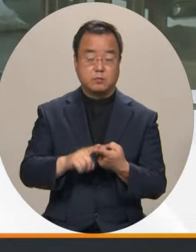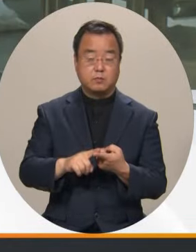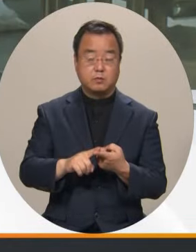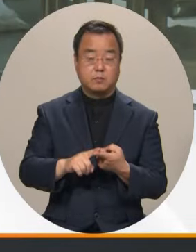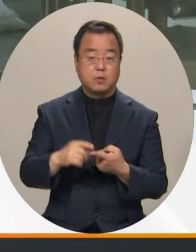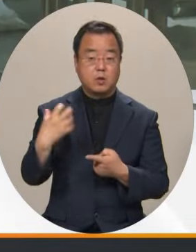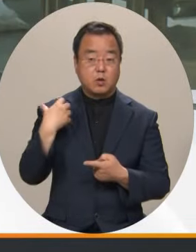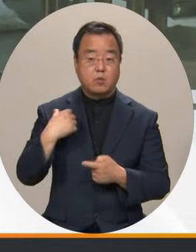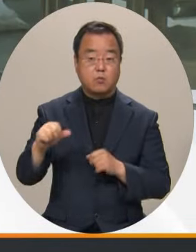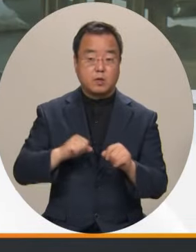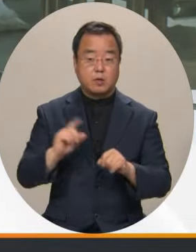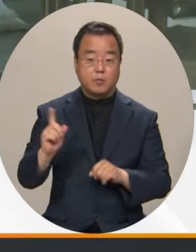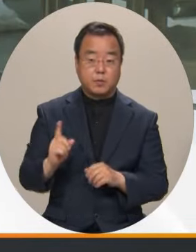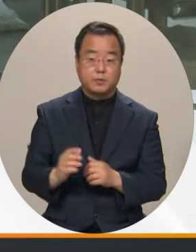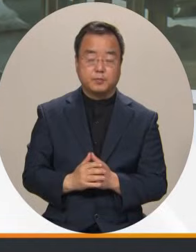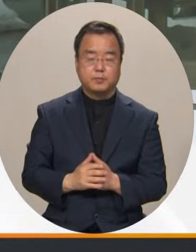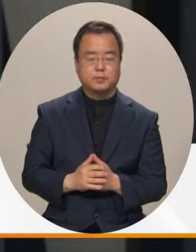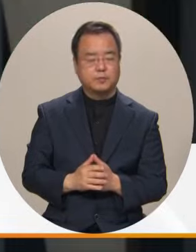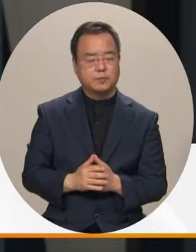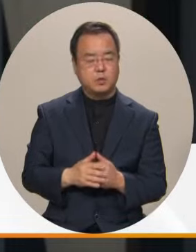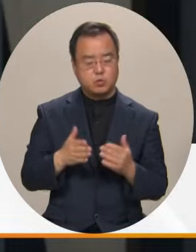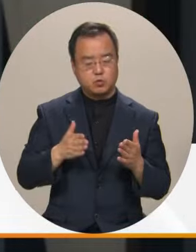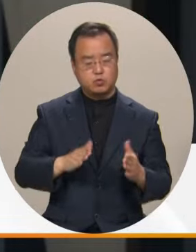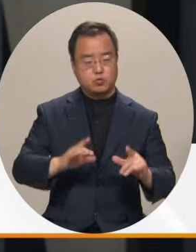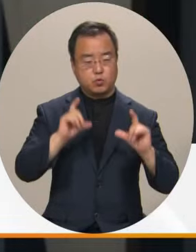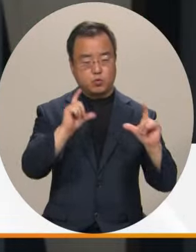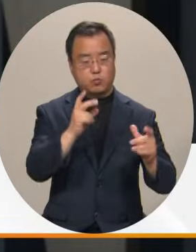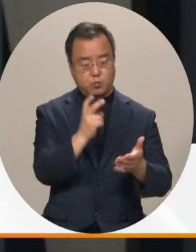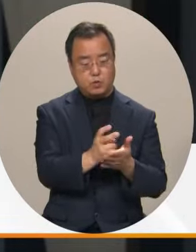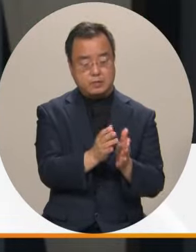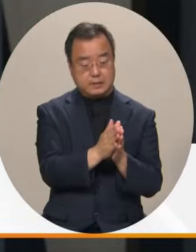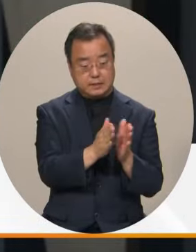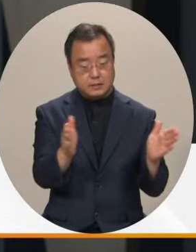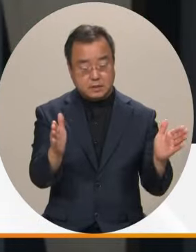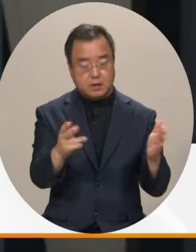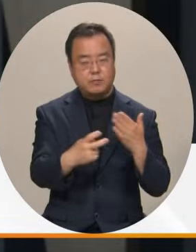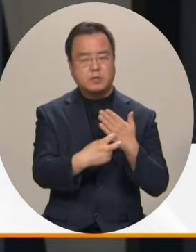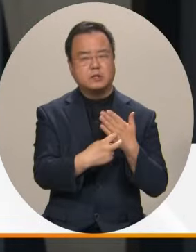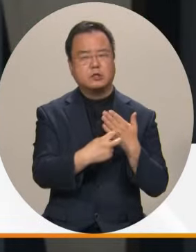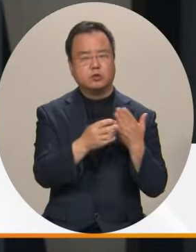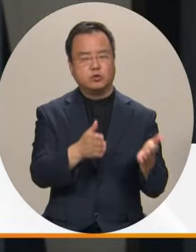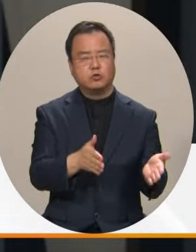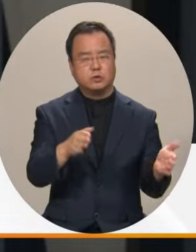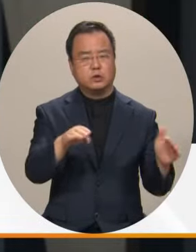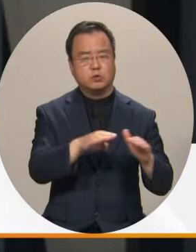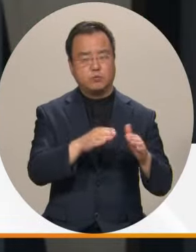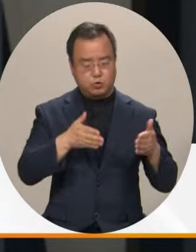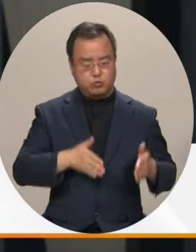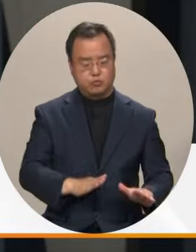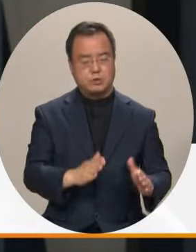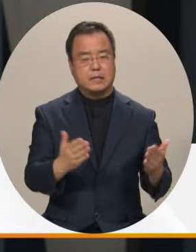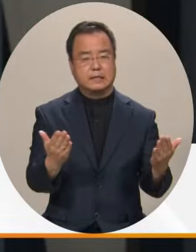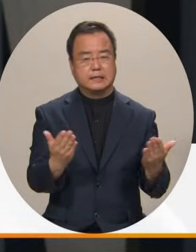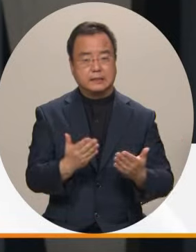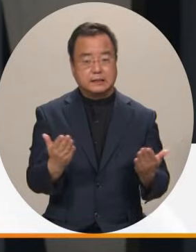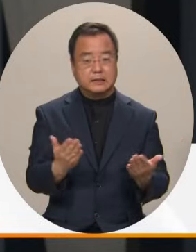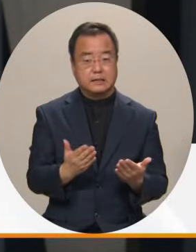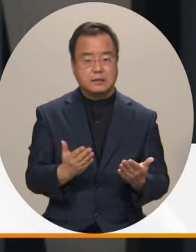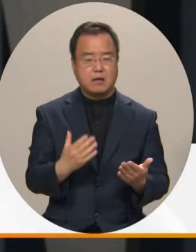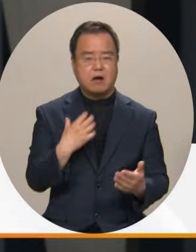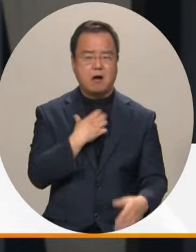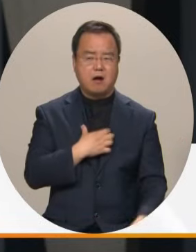맡게 됩니까 그이 출생통보제 시행이 되면 의료 기관에서 출산하는 것에 대해서 아마